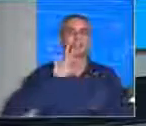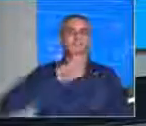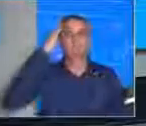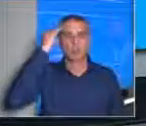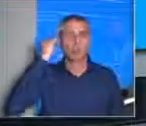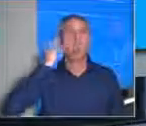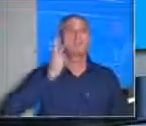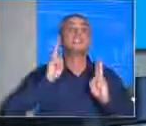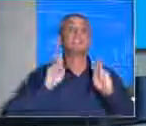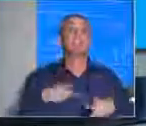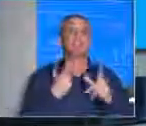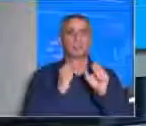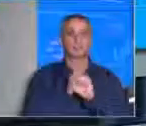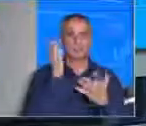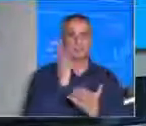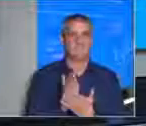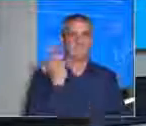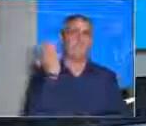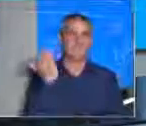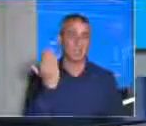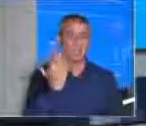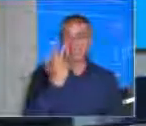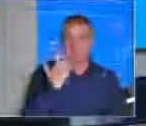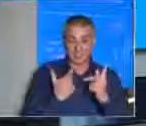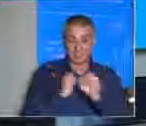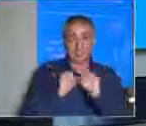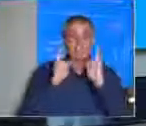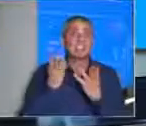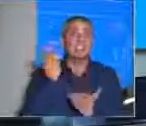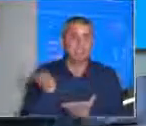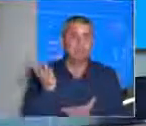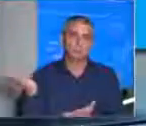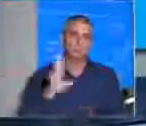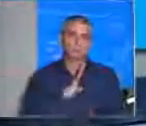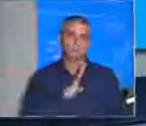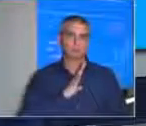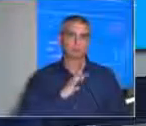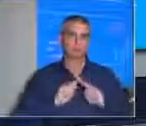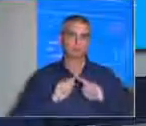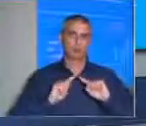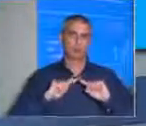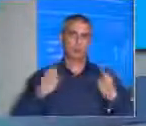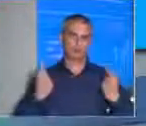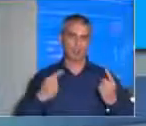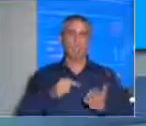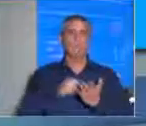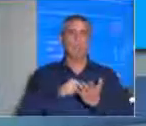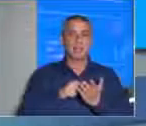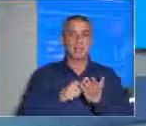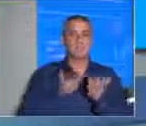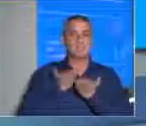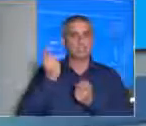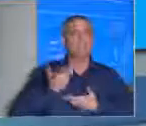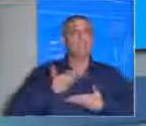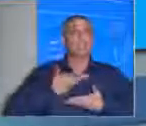קוריאה יש נשק גרעיני, וברגע שיש לה נשק גרעיני, אז היא מהווה איום מסוג אחר, ועל כן גם היחס